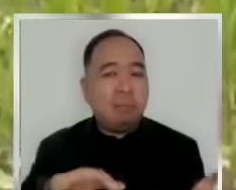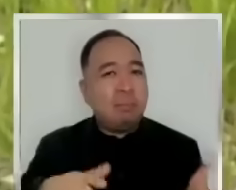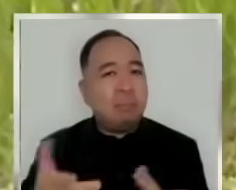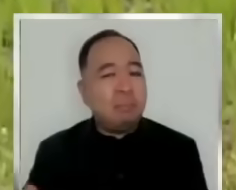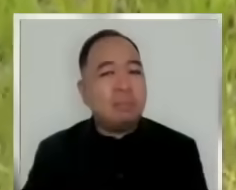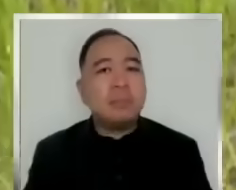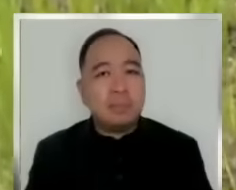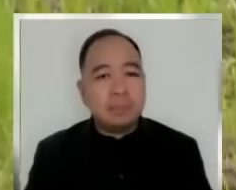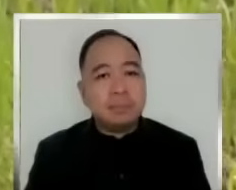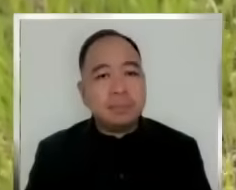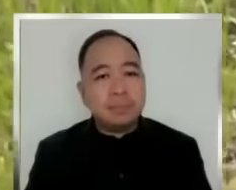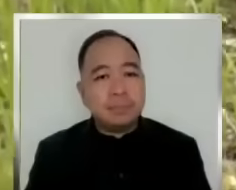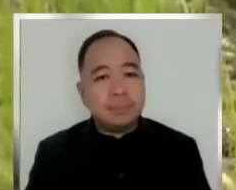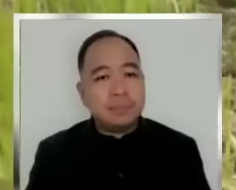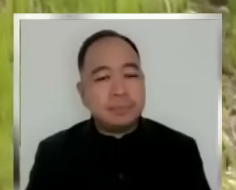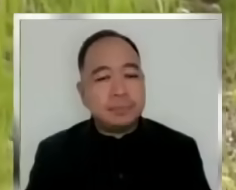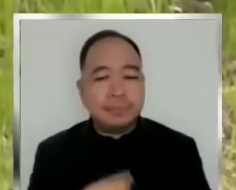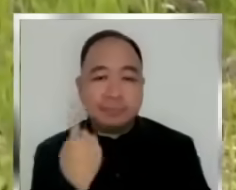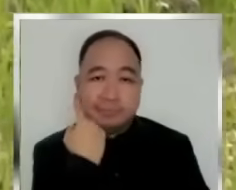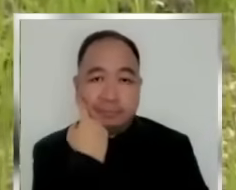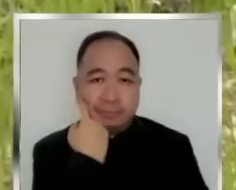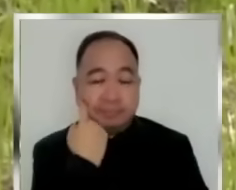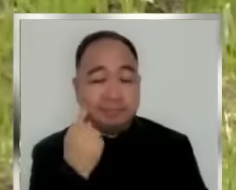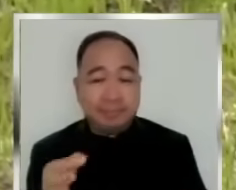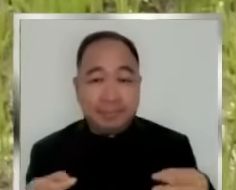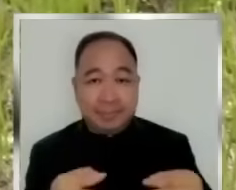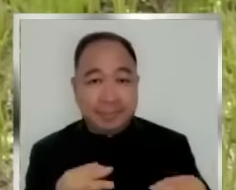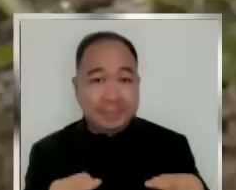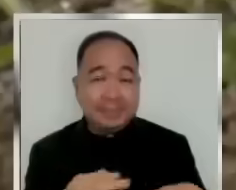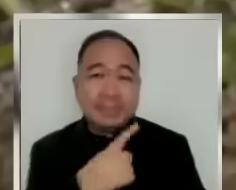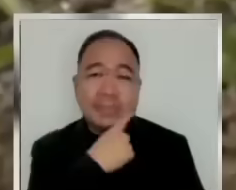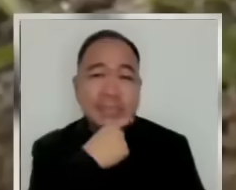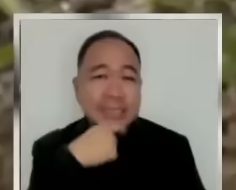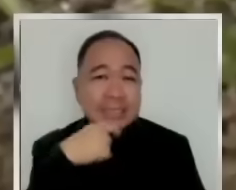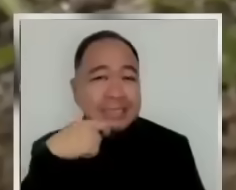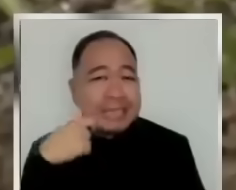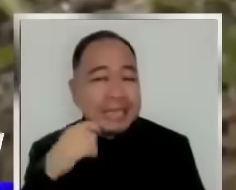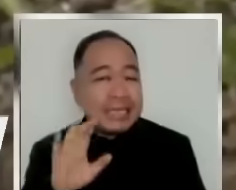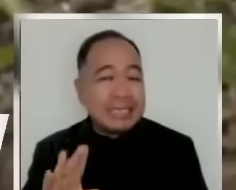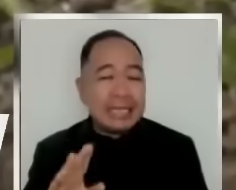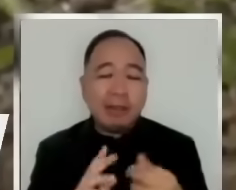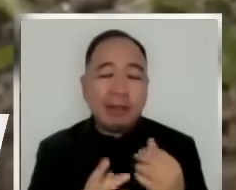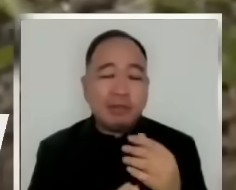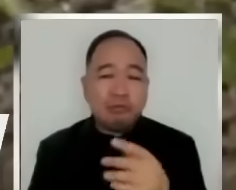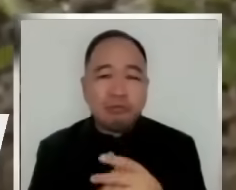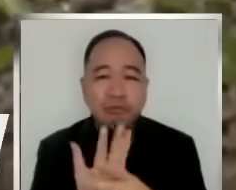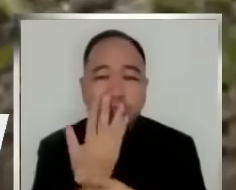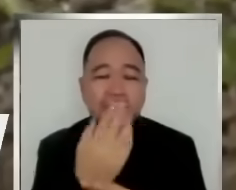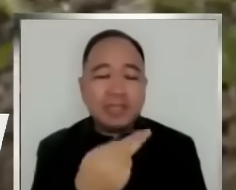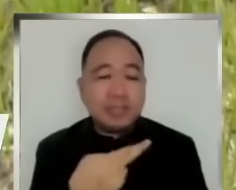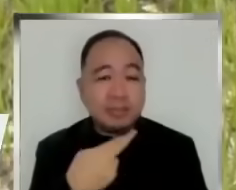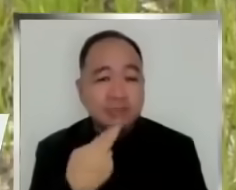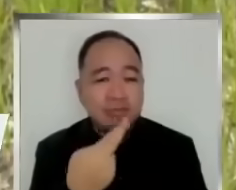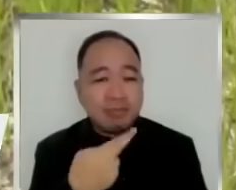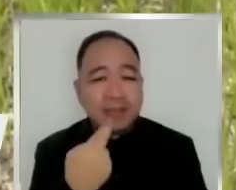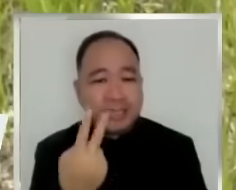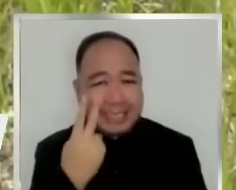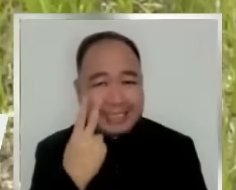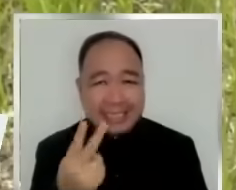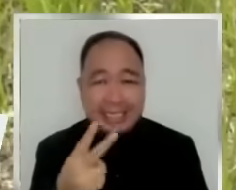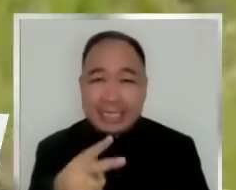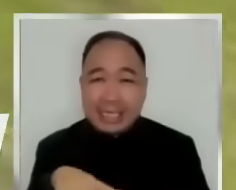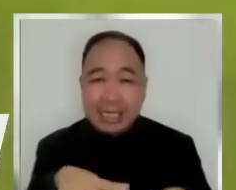Ito yung sinasabi kanina ni Kuya Julius na nanunuyot na yung palay nila and talaga makikita naman natin yung mga lupa eh wala na nga